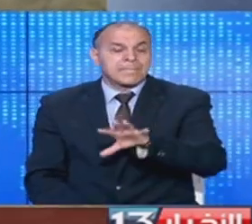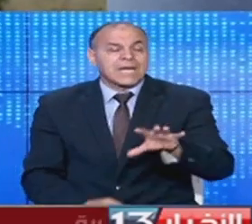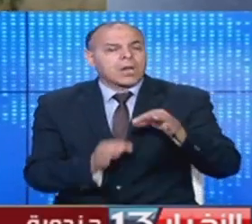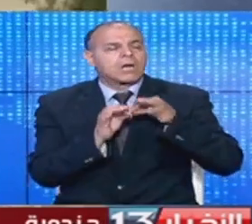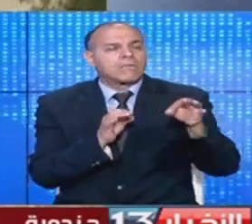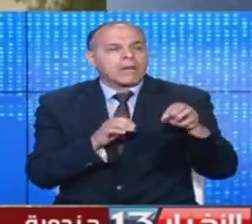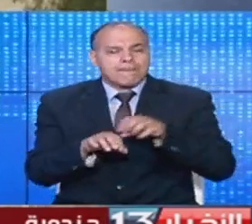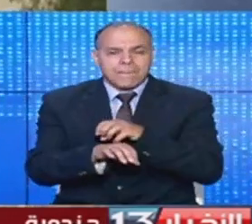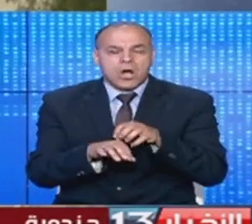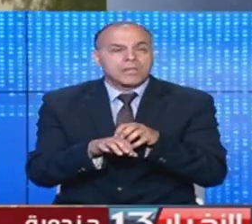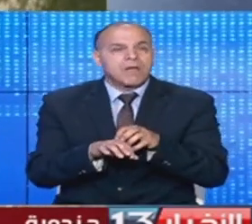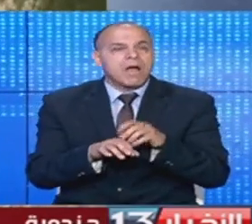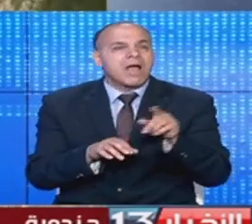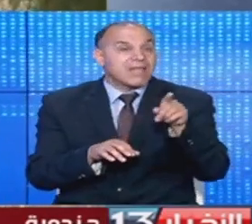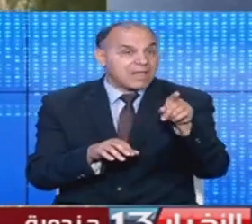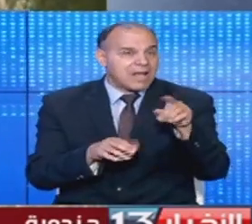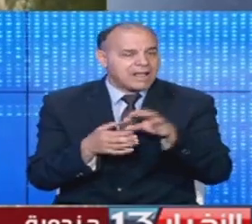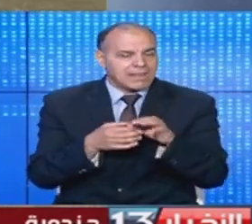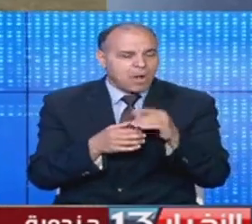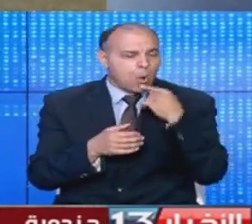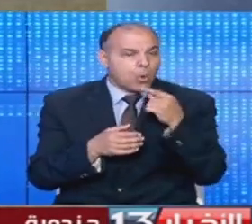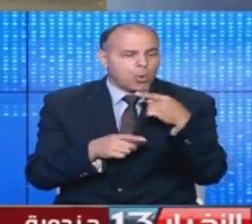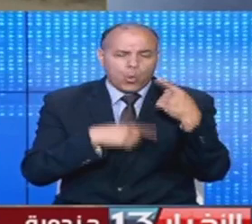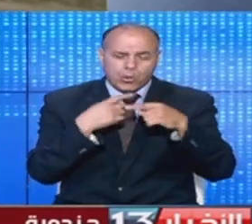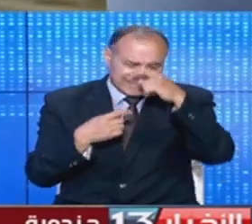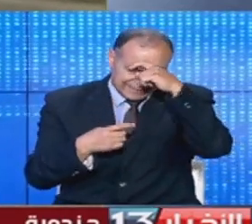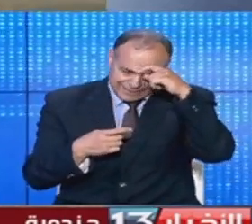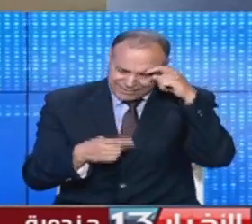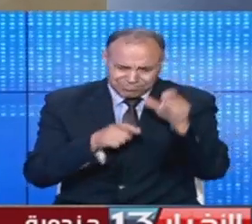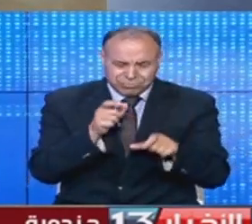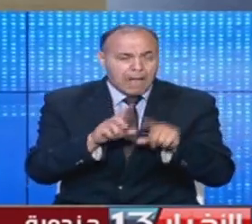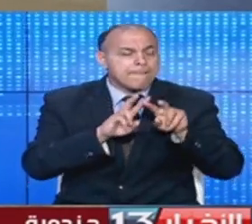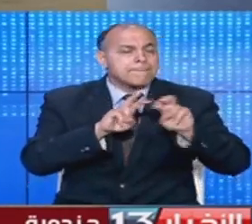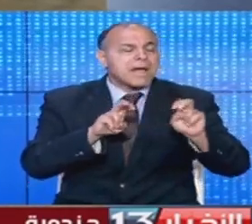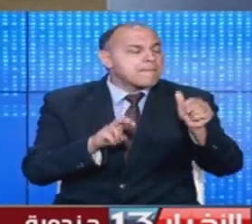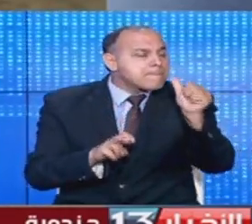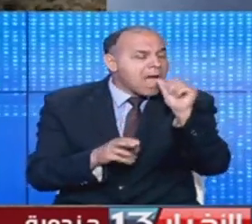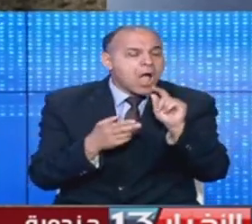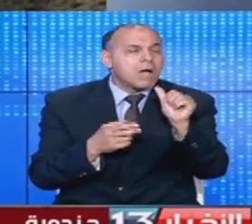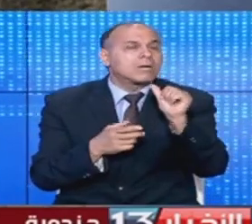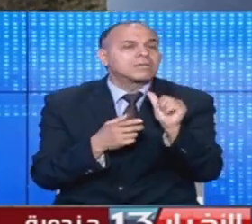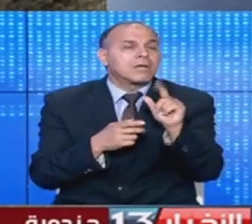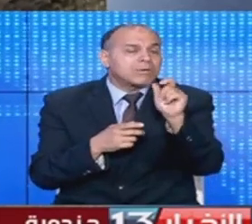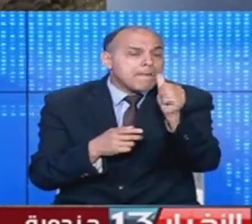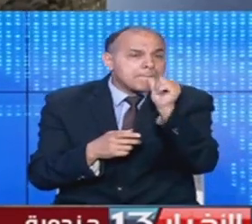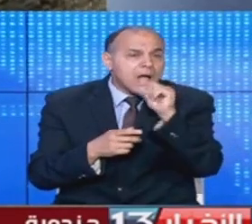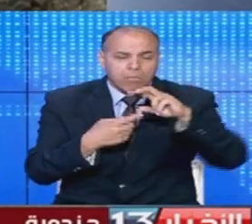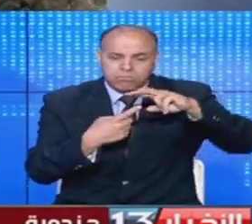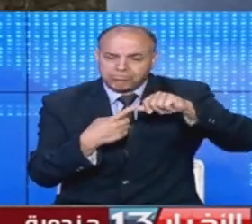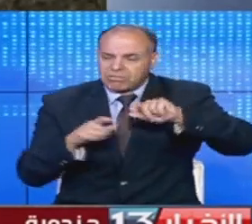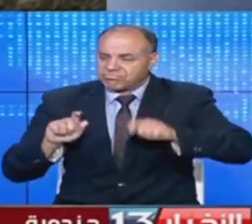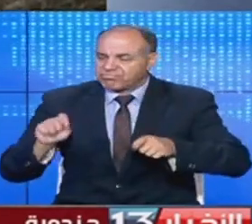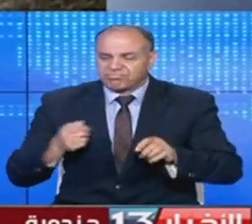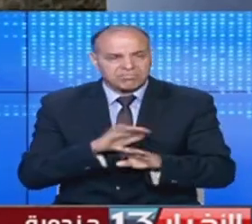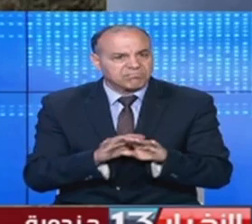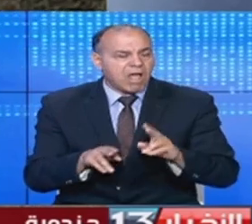الريفية بمعتمدية واد مليز معاناة يومية من الأهالي بحثا عن مياه الشرب بعدما توقفت الحنفيات عن ضخ